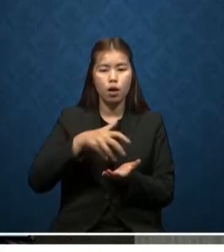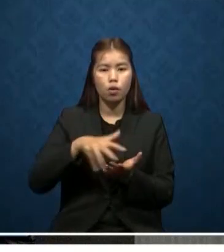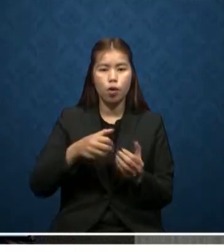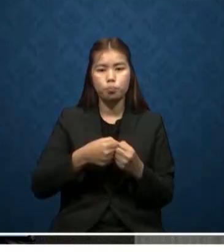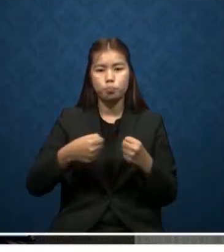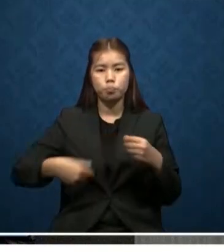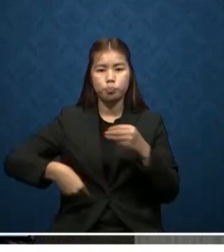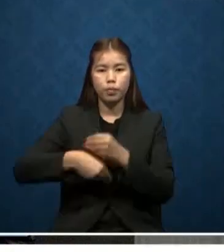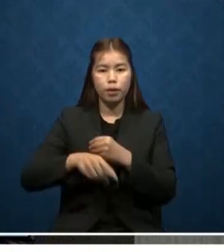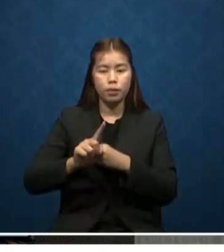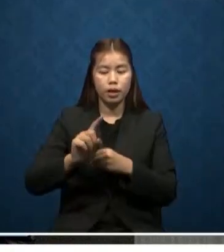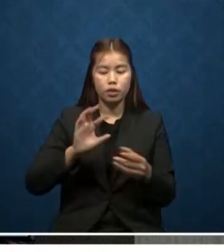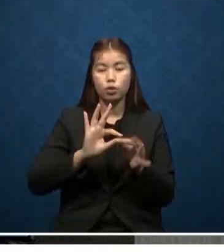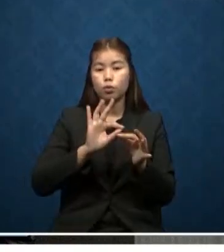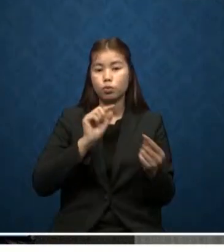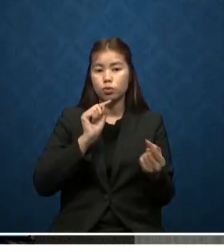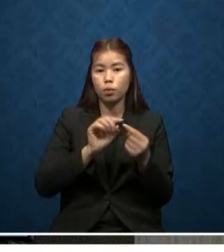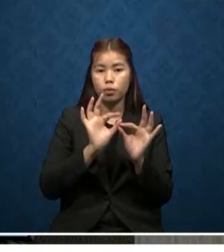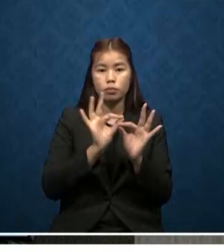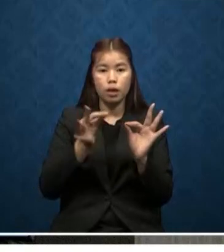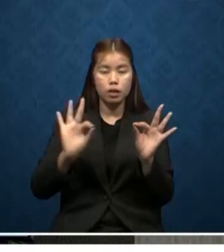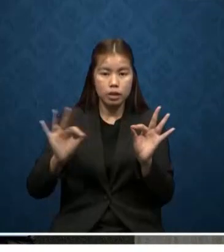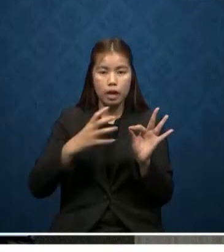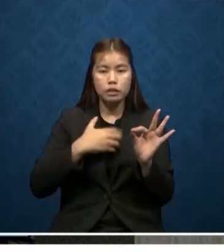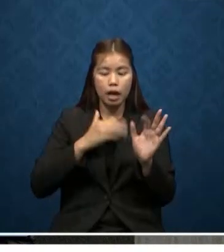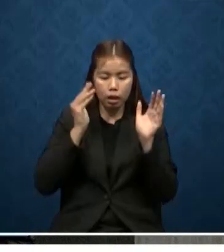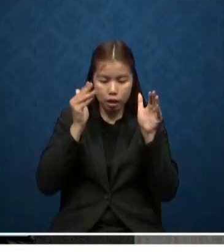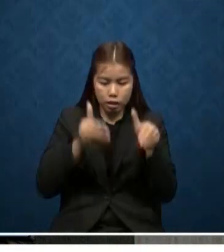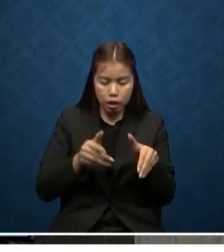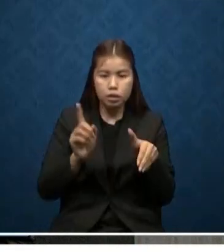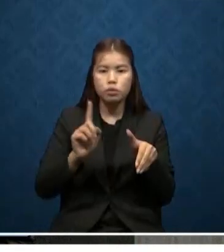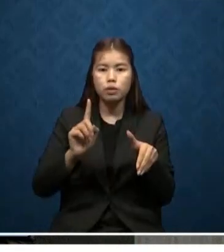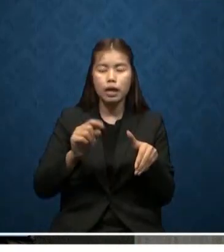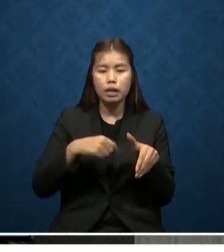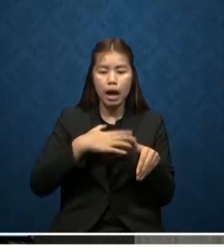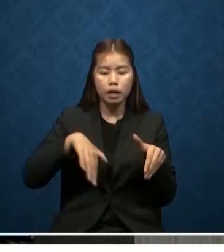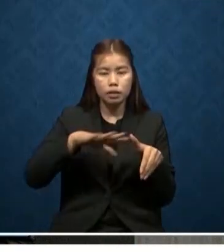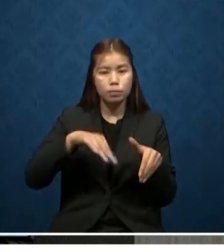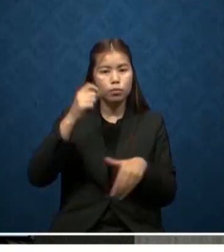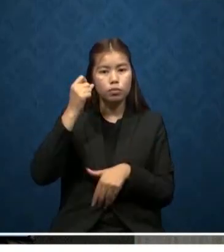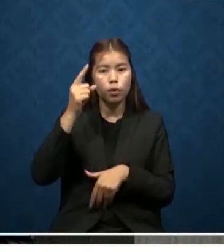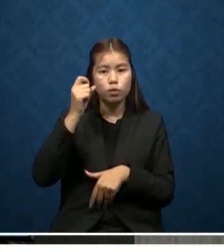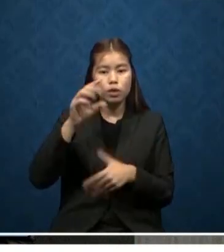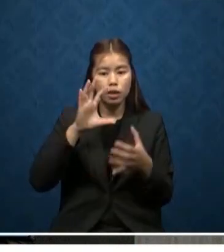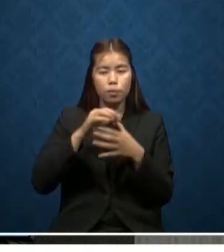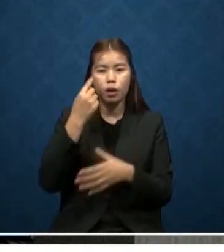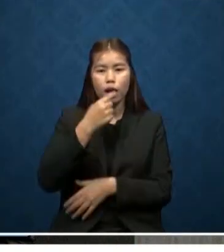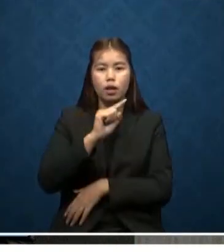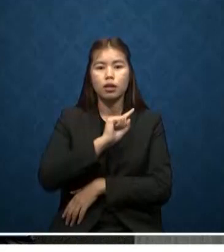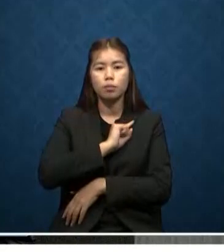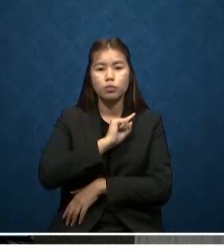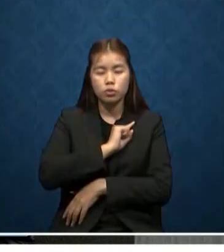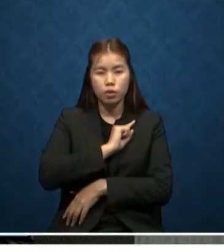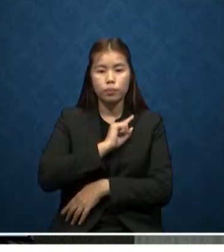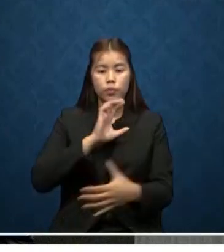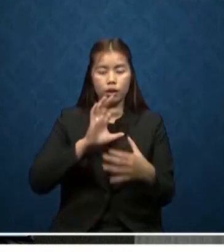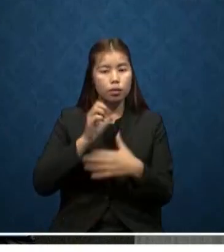ราลอักษรนะครับเพื่อจะได้เน้นแล้วก็ทำความเข้าใจเอ่อผู้ที่มีหน้าที่รับผิดชอบรวมทั้ง